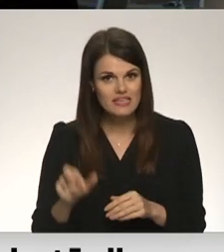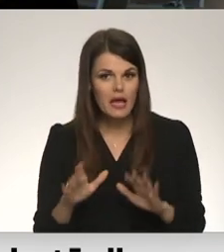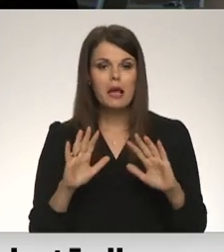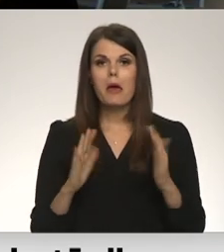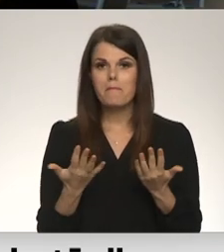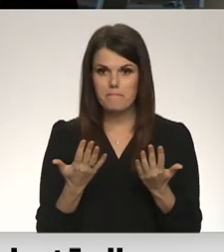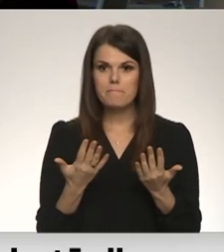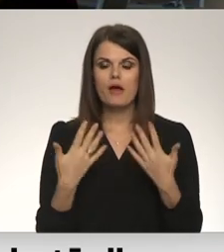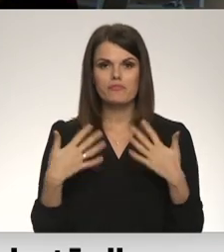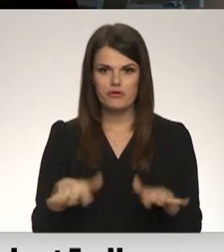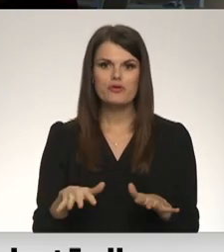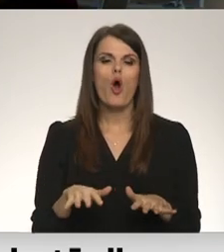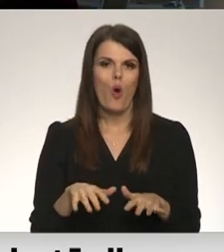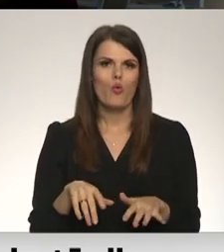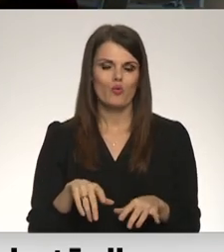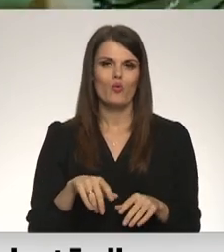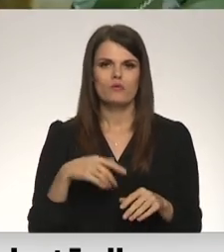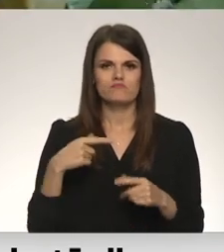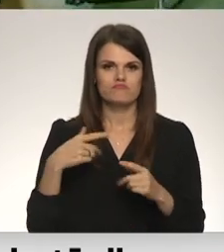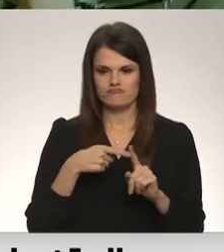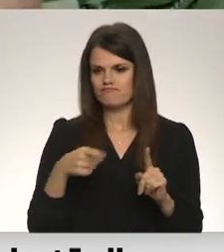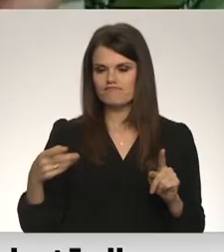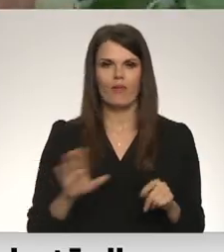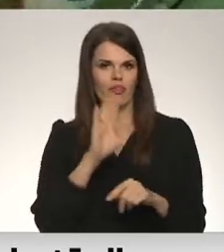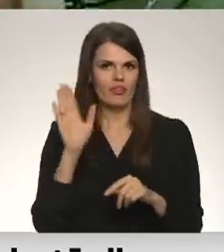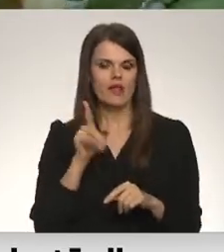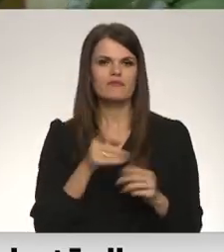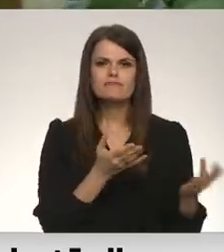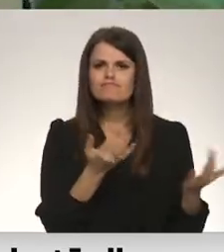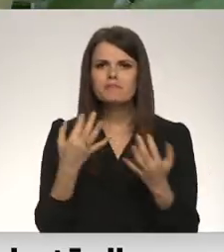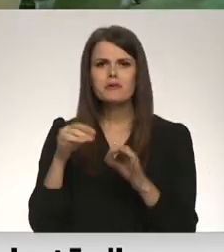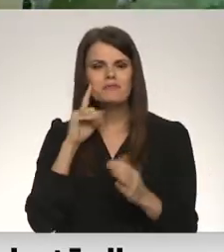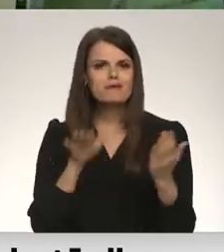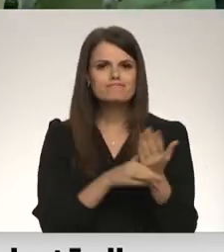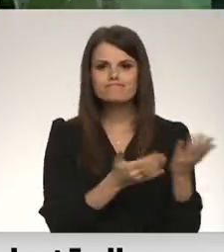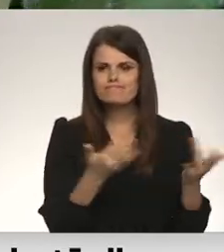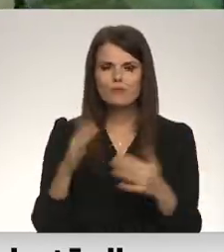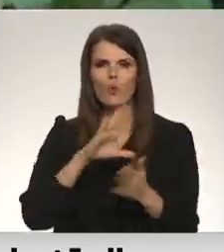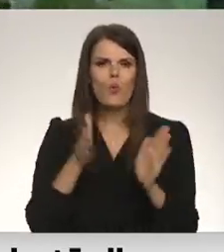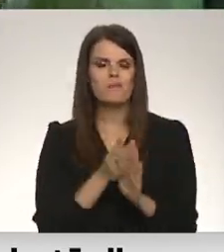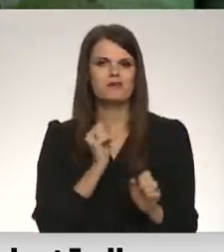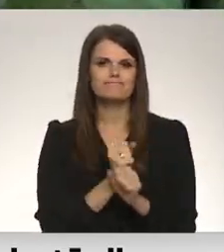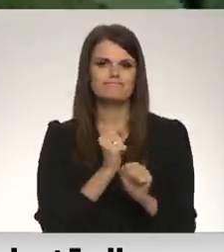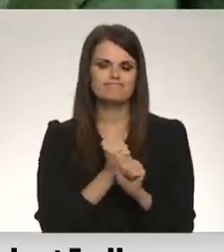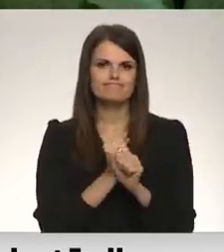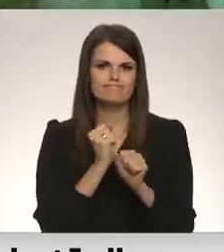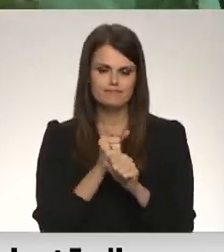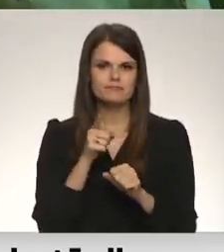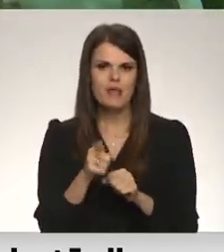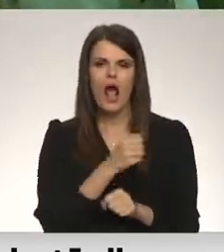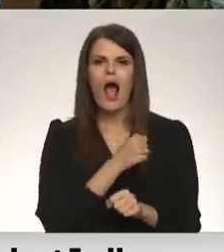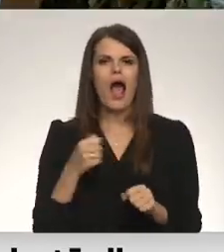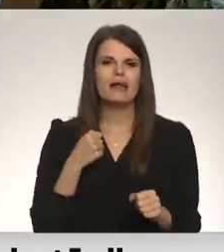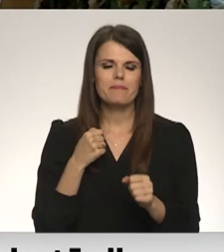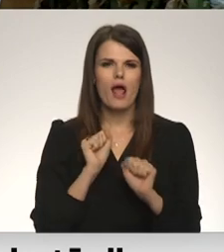vairākas dienas Dace ap sevi pulcē brīvprātīgos, lai kopīgiem spēkiem darinātu maskēšanās jeb kamuflāžas tīklus Ukrainas